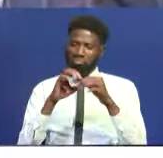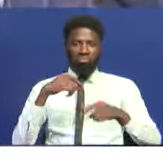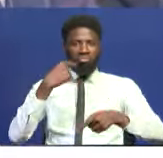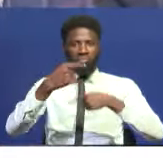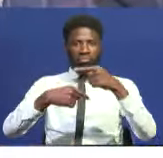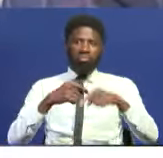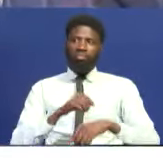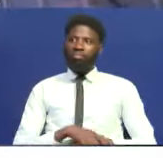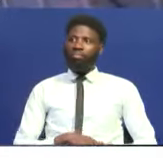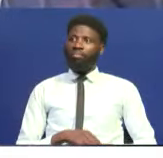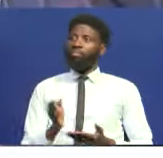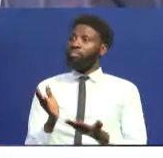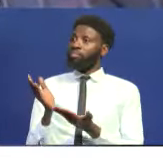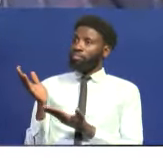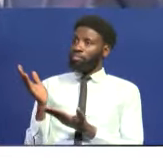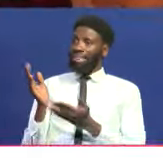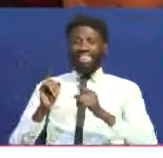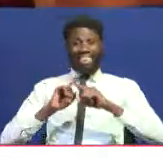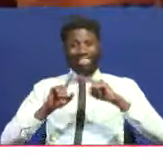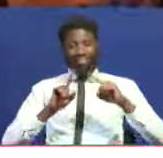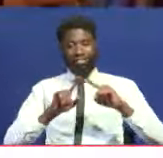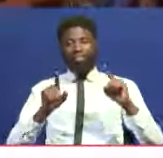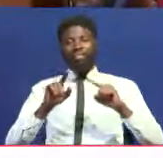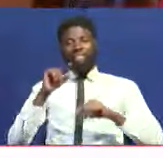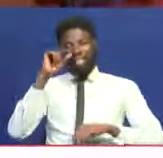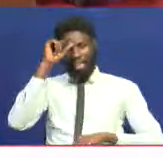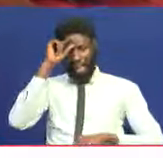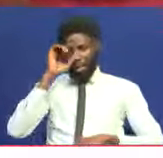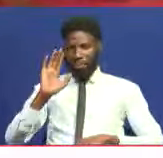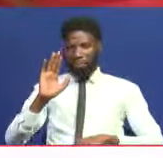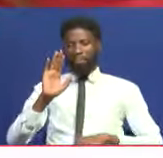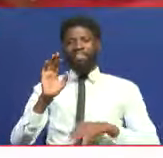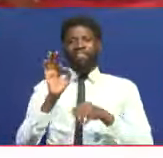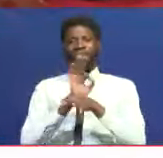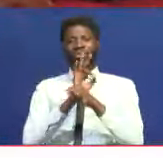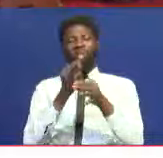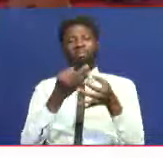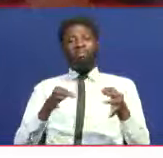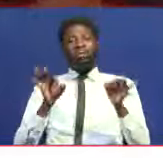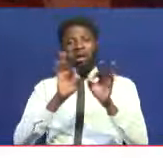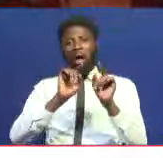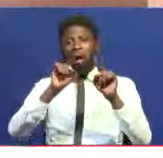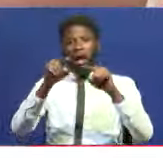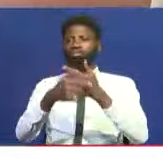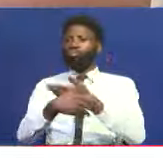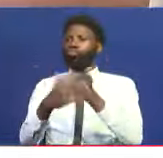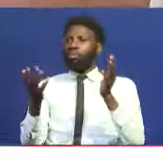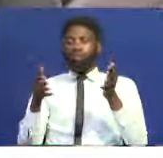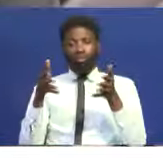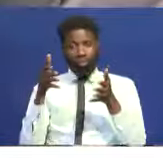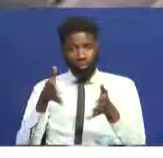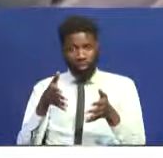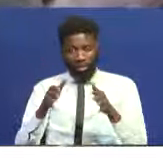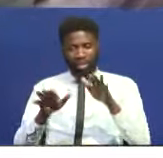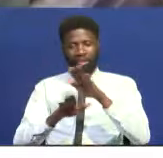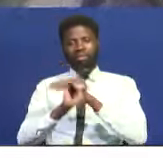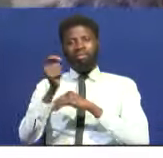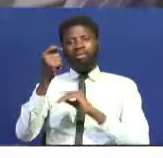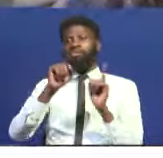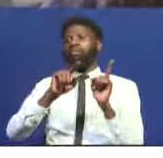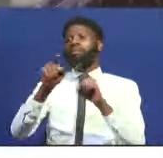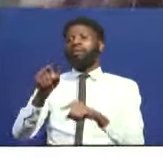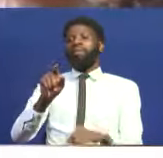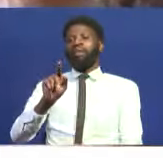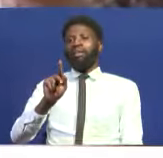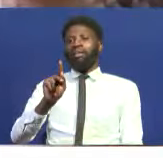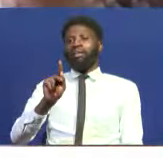Baada ya kukosa kuhudhuria hafla kadhaa muhimu za serikali, naibu rais Rigathi Gachagua leo alihudhuria ibada ya kanisa huko Kieni